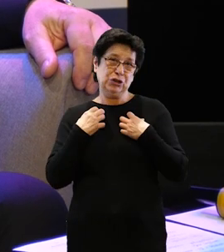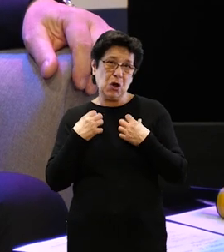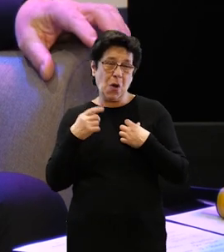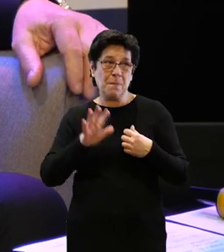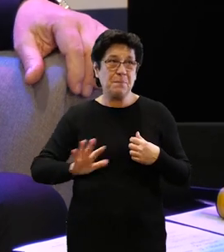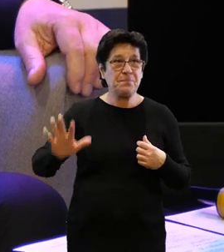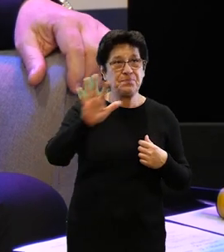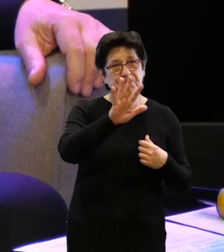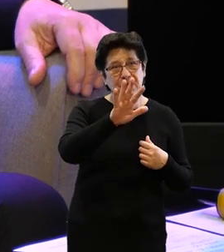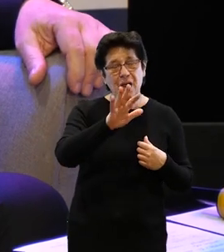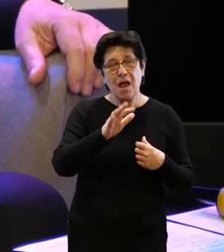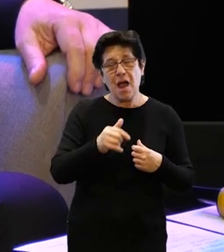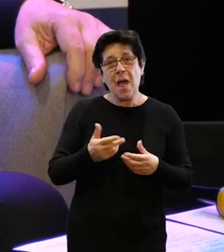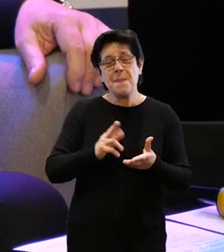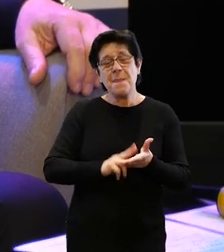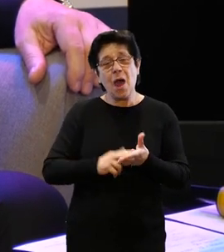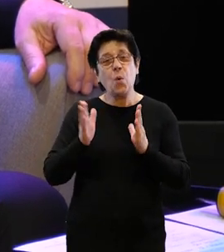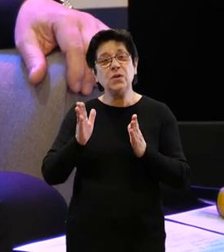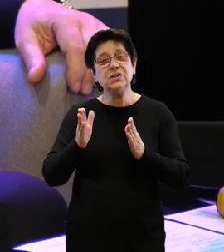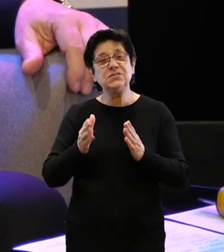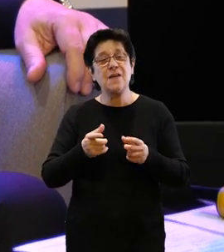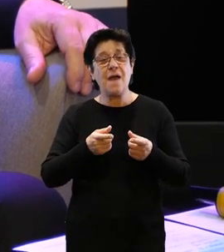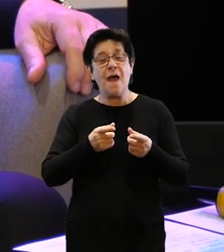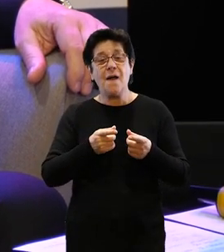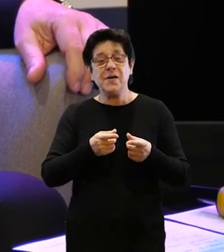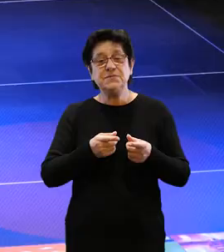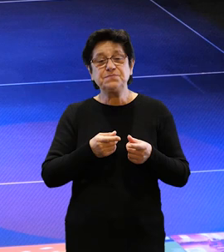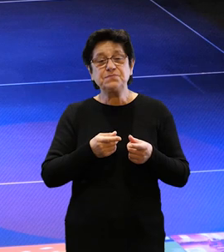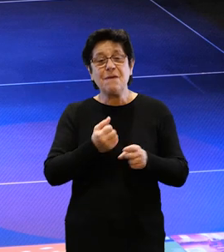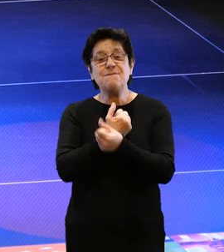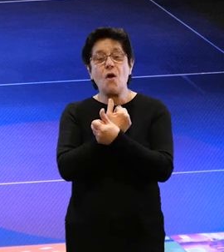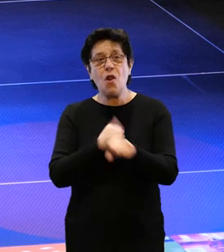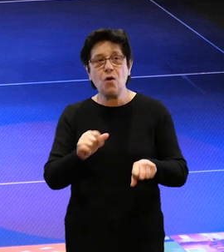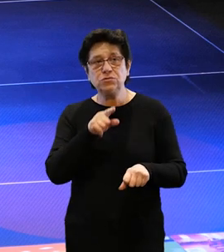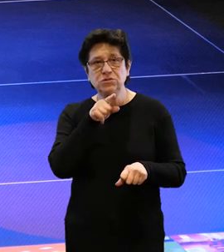powiedzmy niezbyt daleko zajmował się